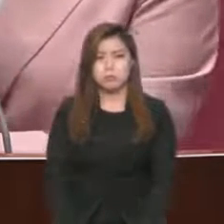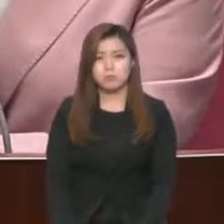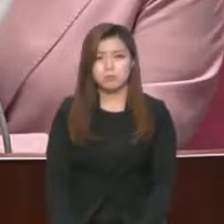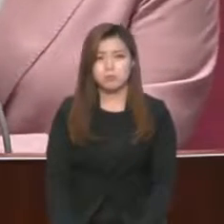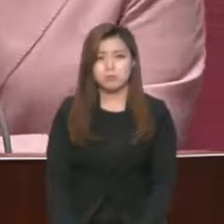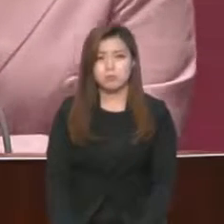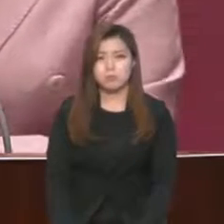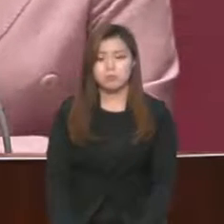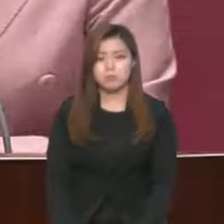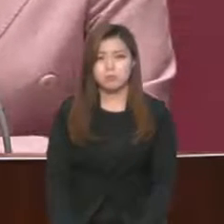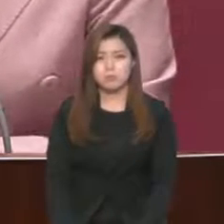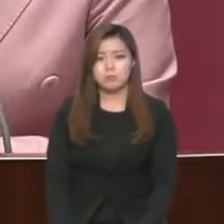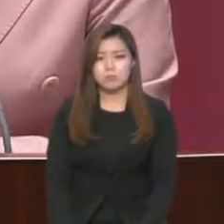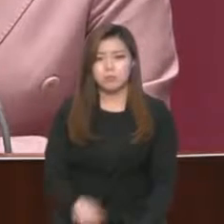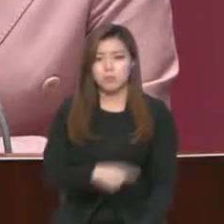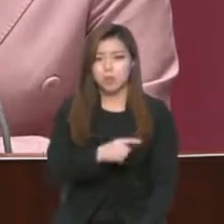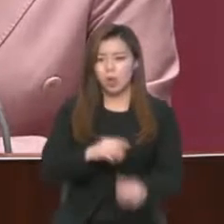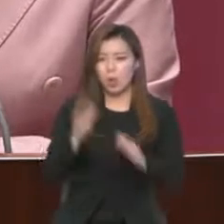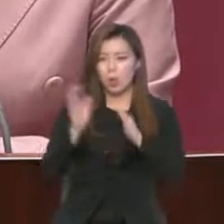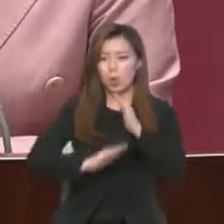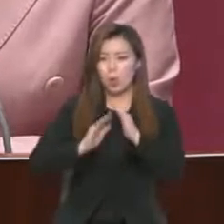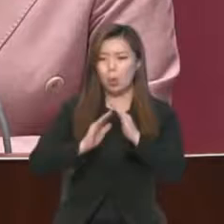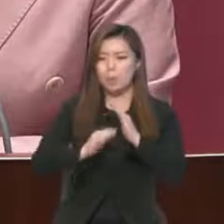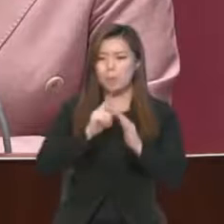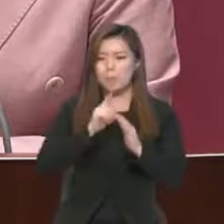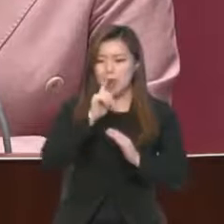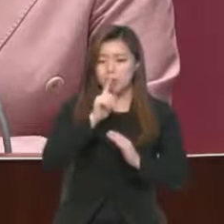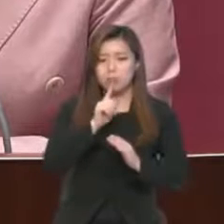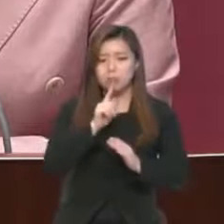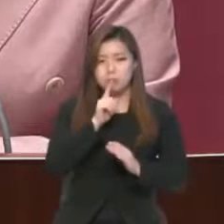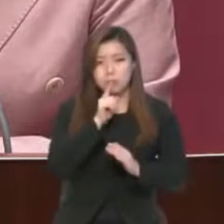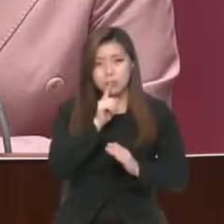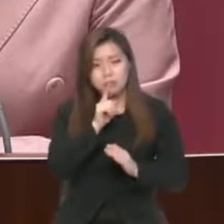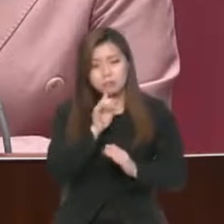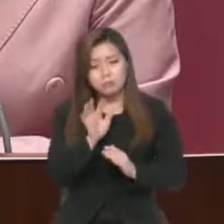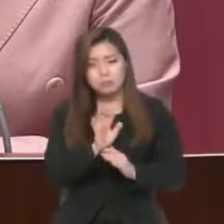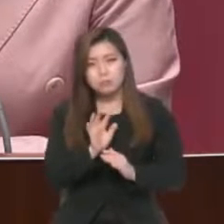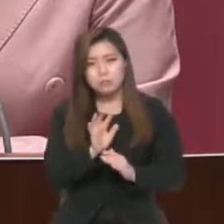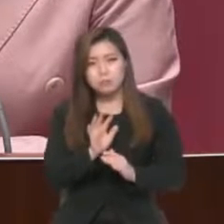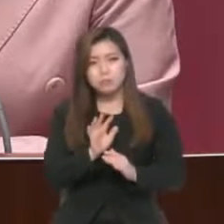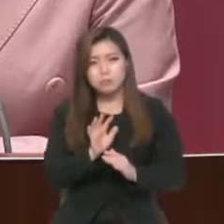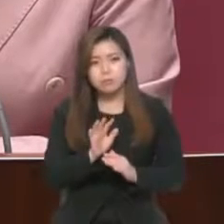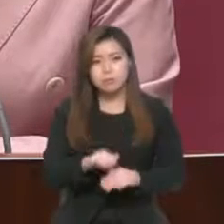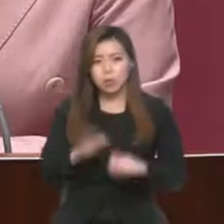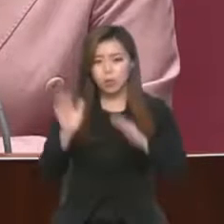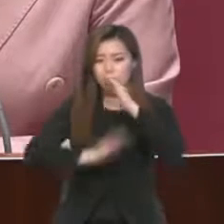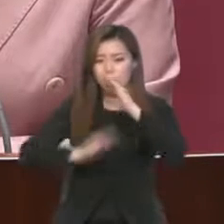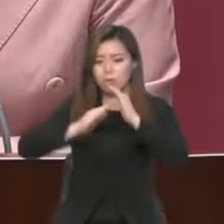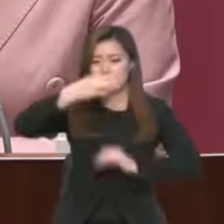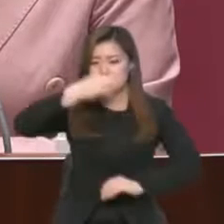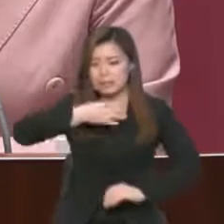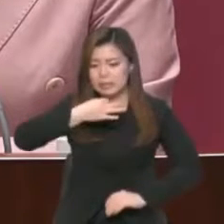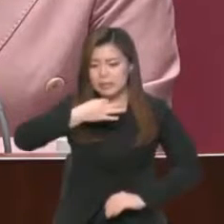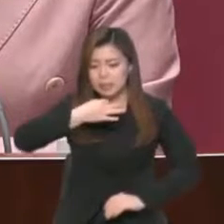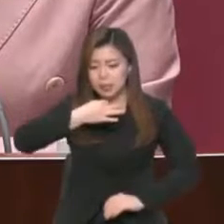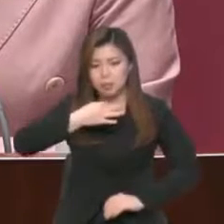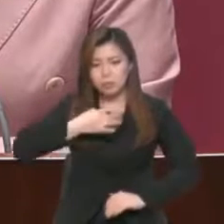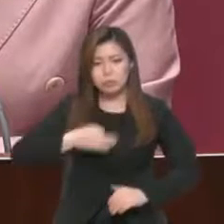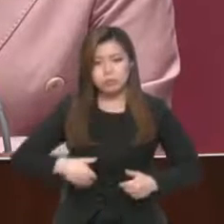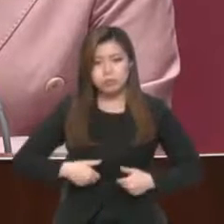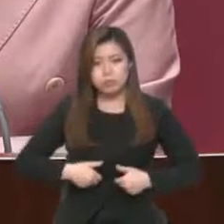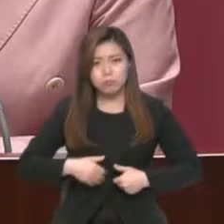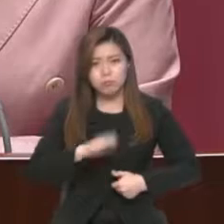야당 의원님들은 공익 제보라고 하는데요. 첫 번째 공익 제보라고 하면 상당히 공익적이어야 되고요. 또 상당히